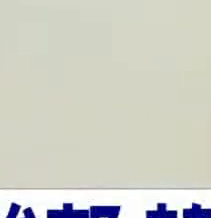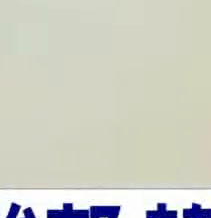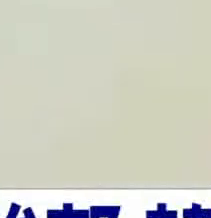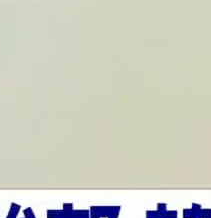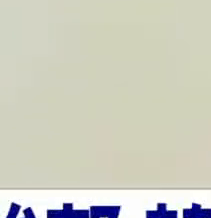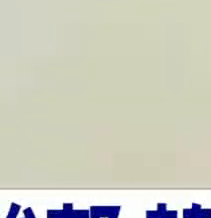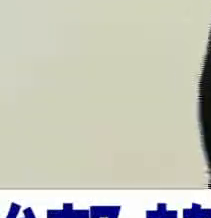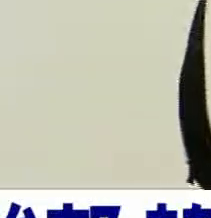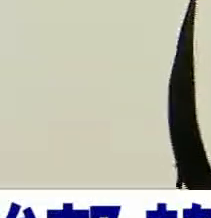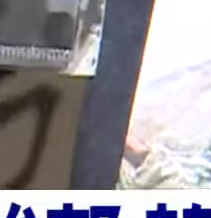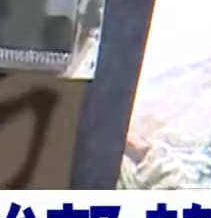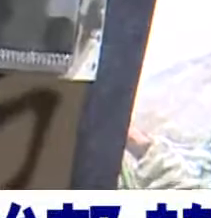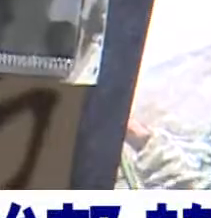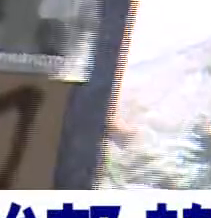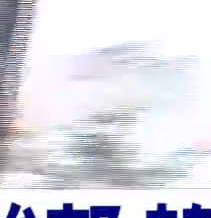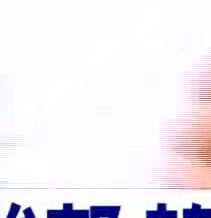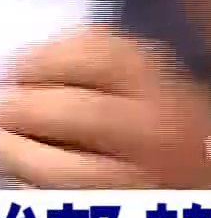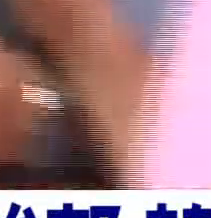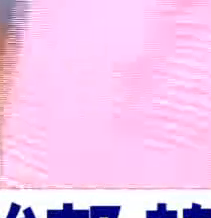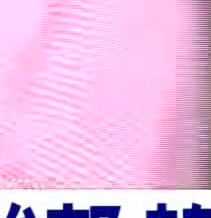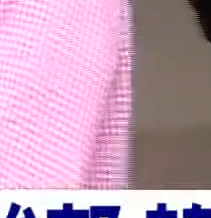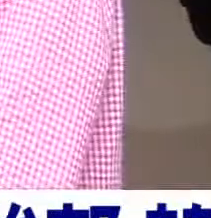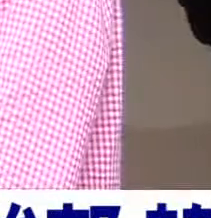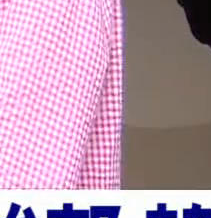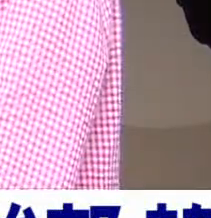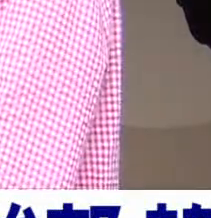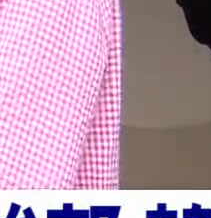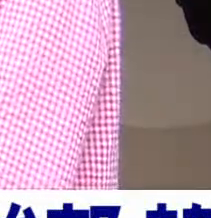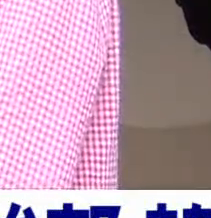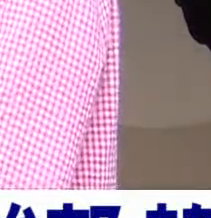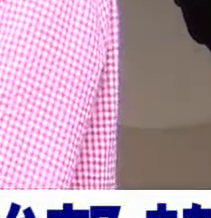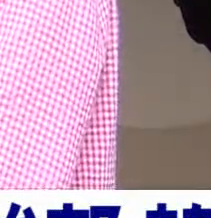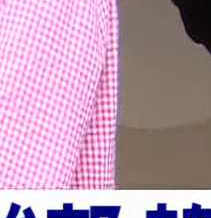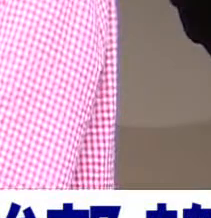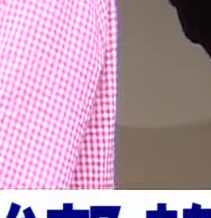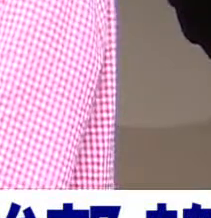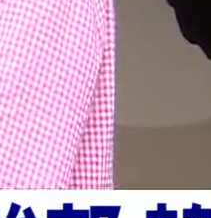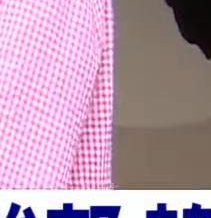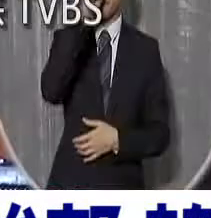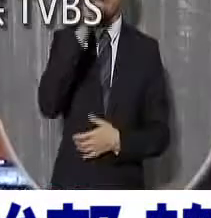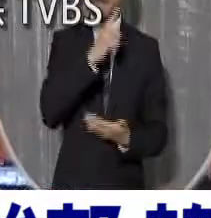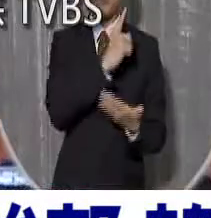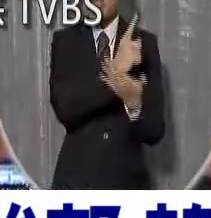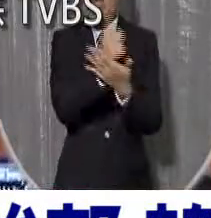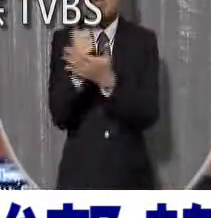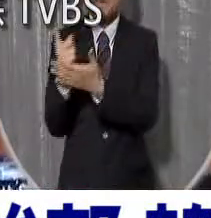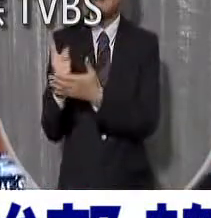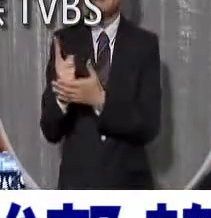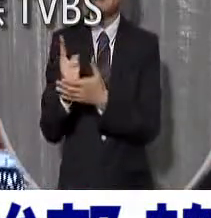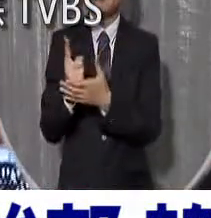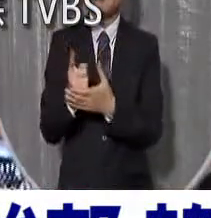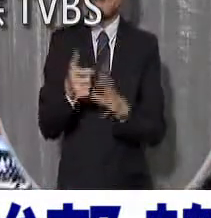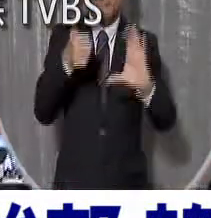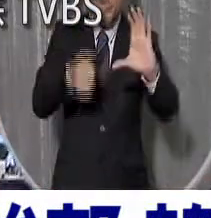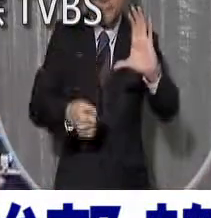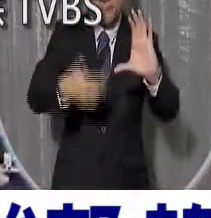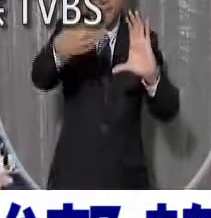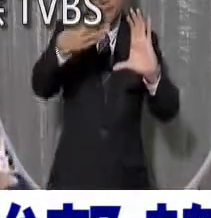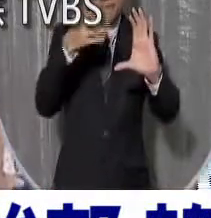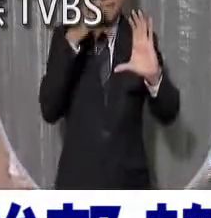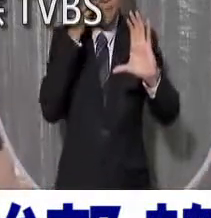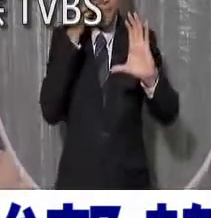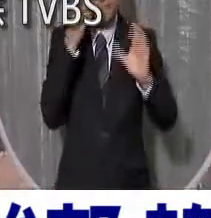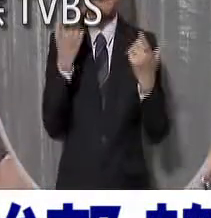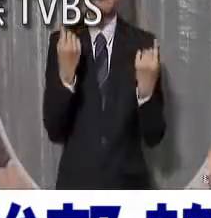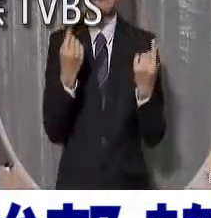这就要来关心国民党首场电视政见发表会，五位选将的表现一举一动都备受关注。向来作